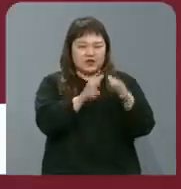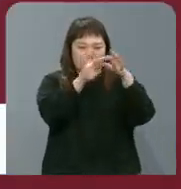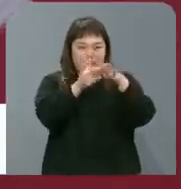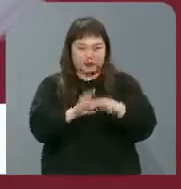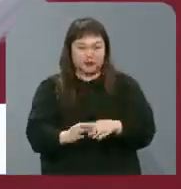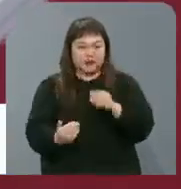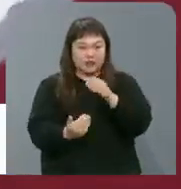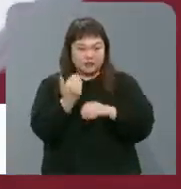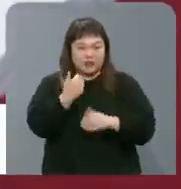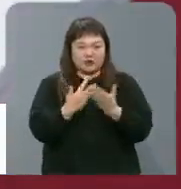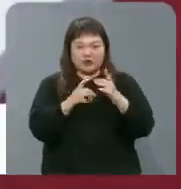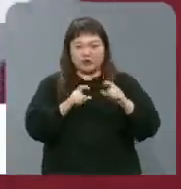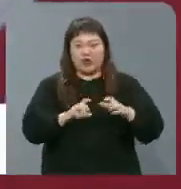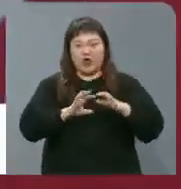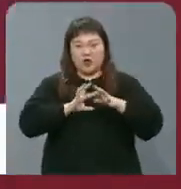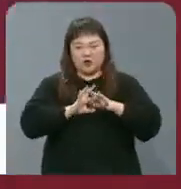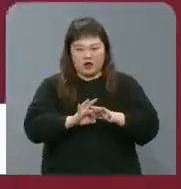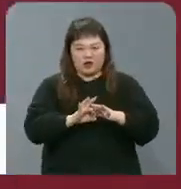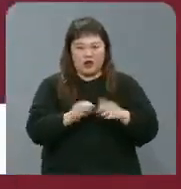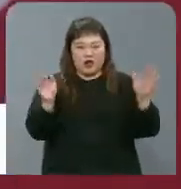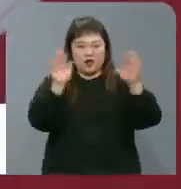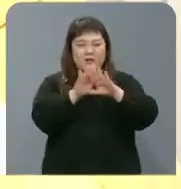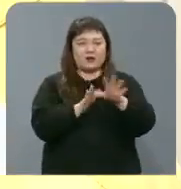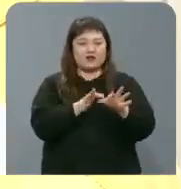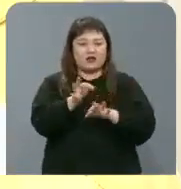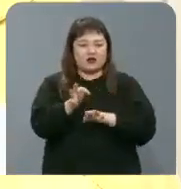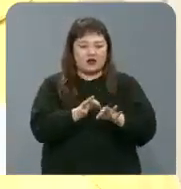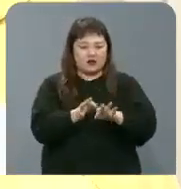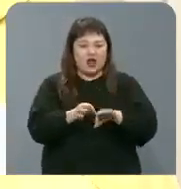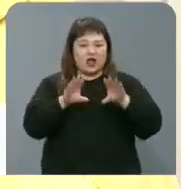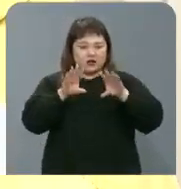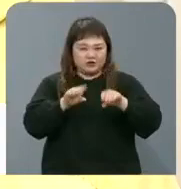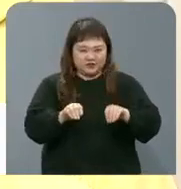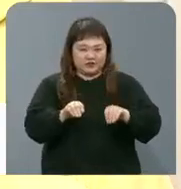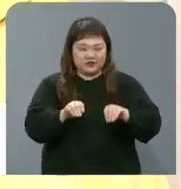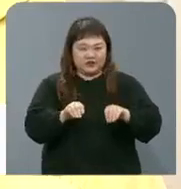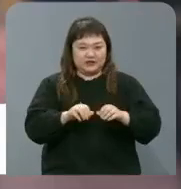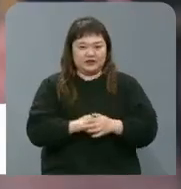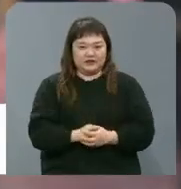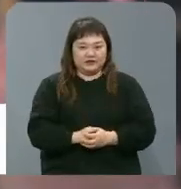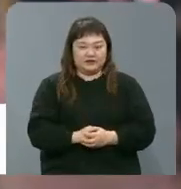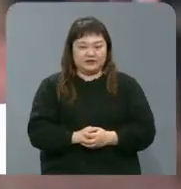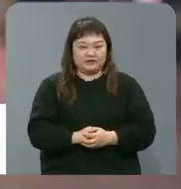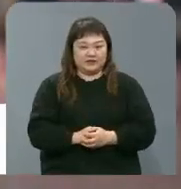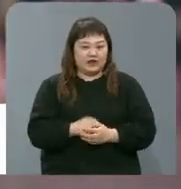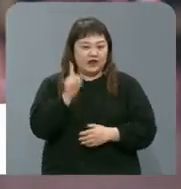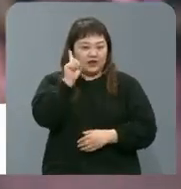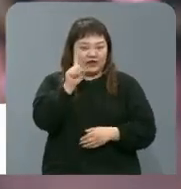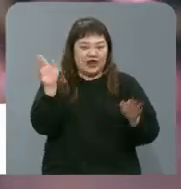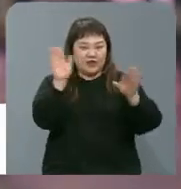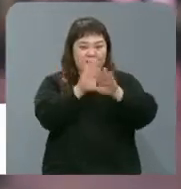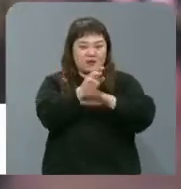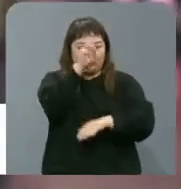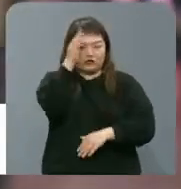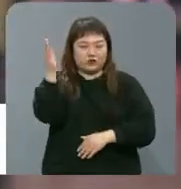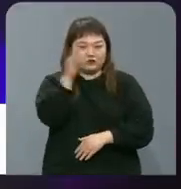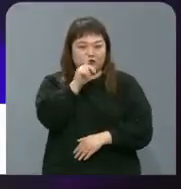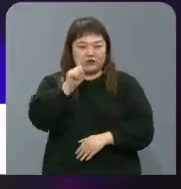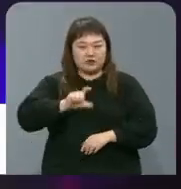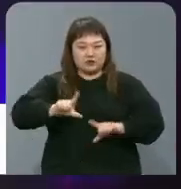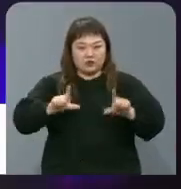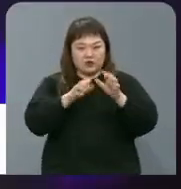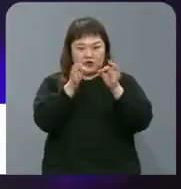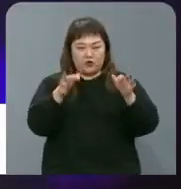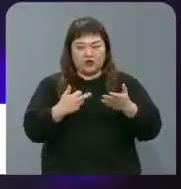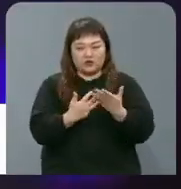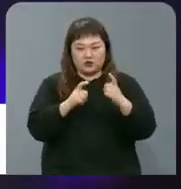제주도가 관련 업종의 심야 영업 금지 카드를 꺼내들었습니다 내일 정오 부터 보름동안 돔의